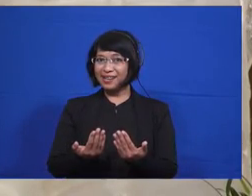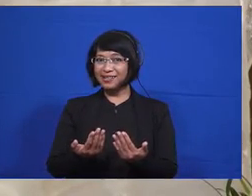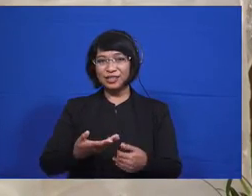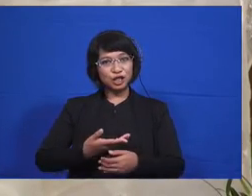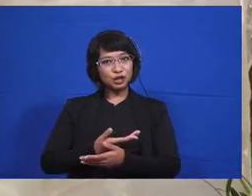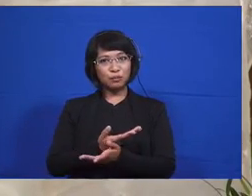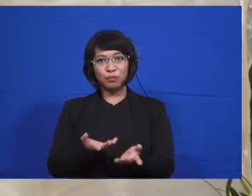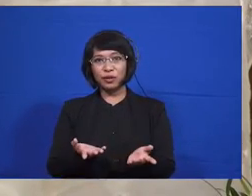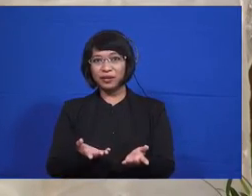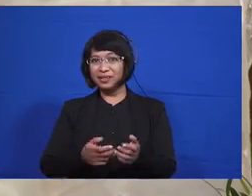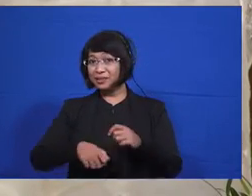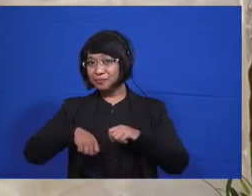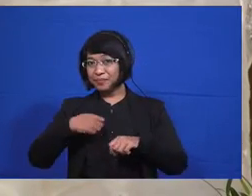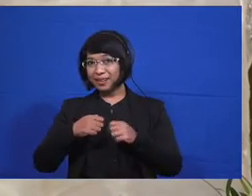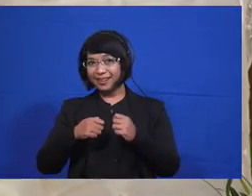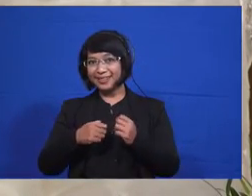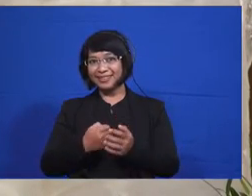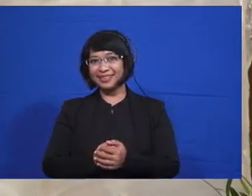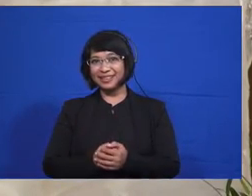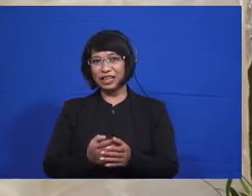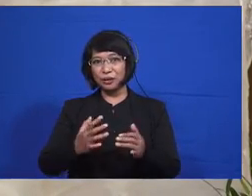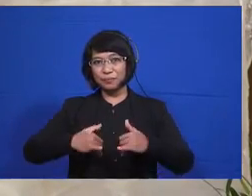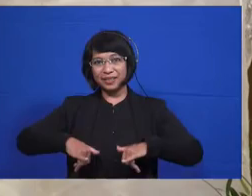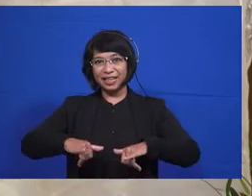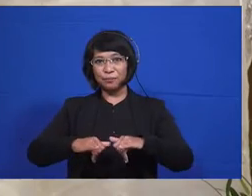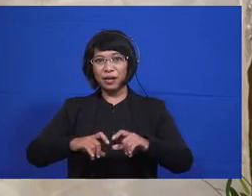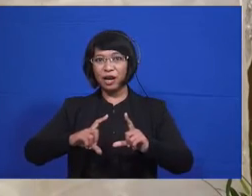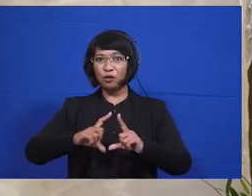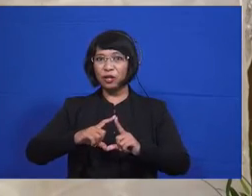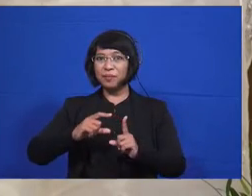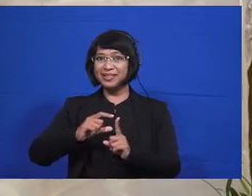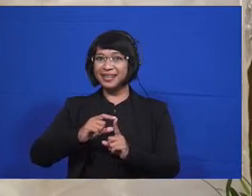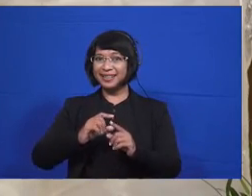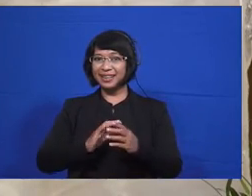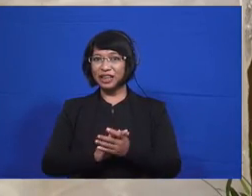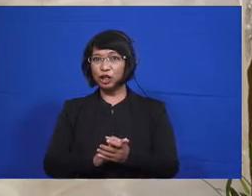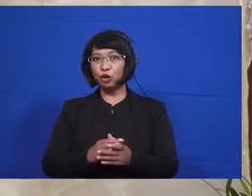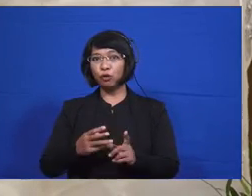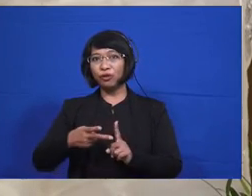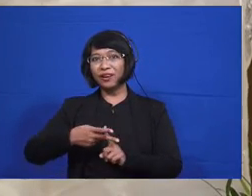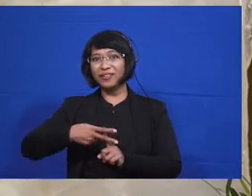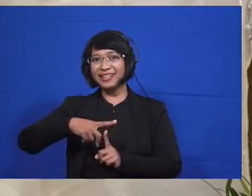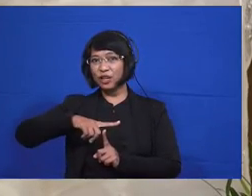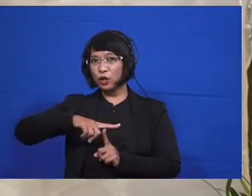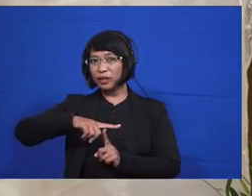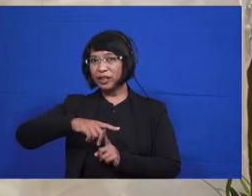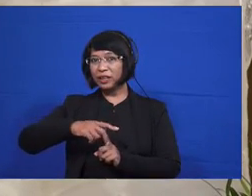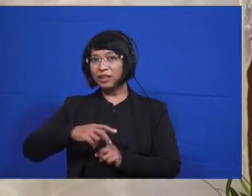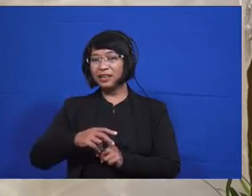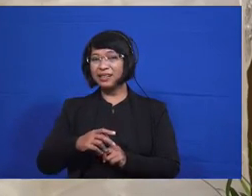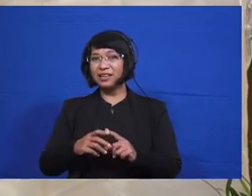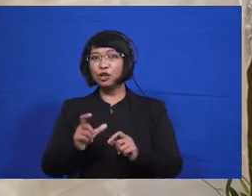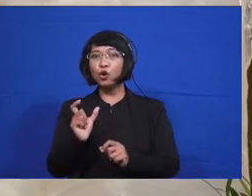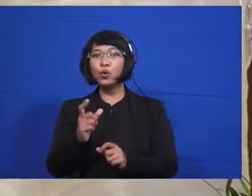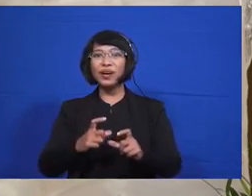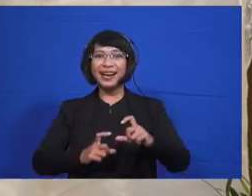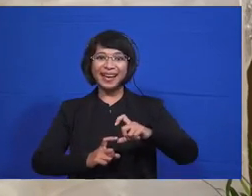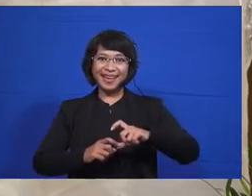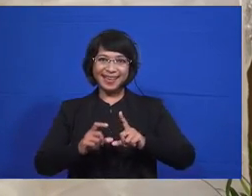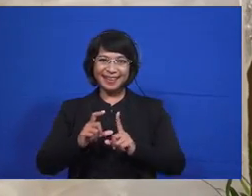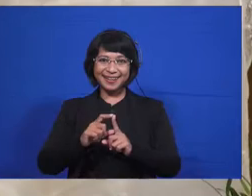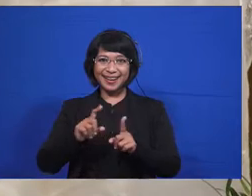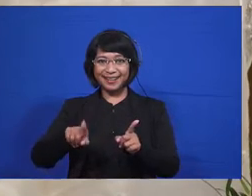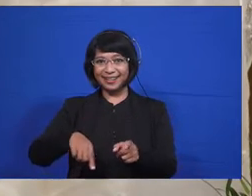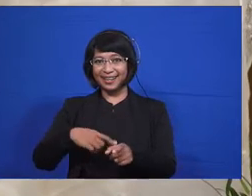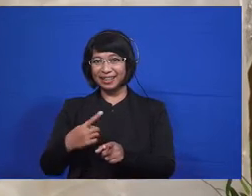untuk menikmati santap siang bersama di Aula Pasca Sarjana Fakultas Teologi Universitas Sanata Dharma yang terletak